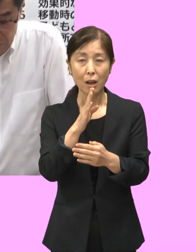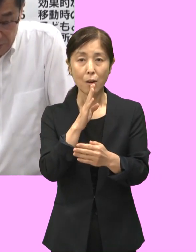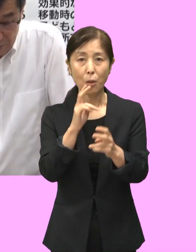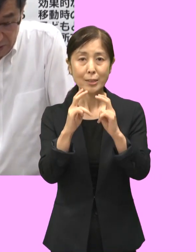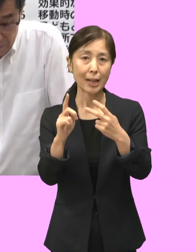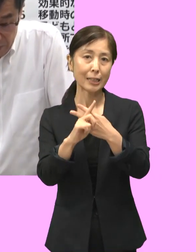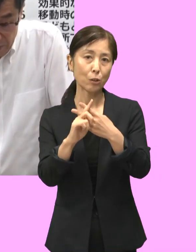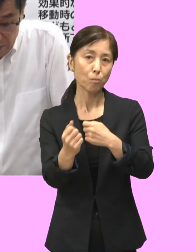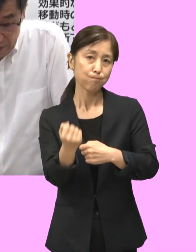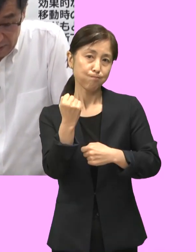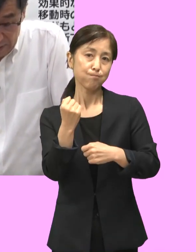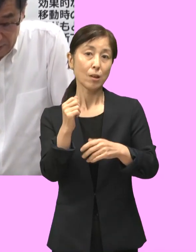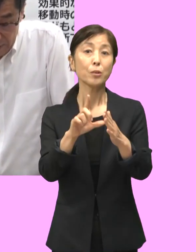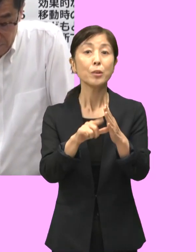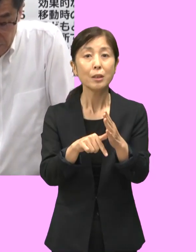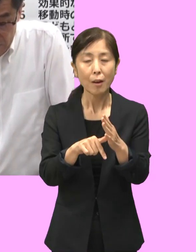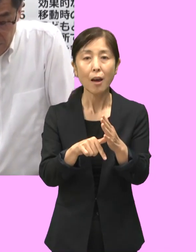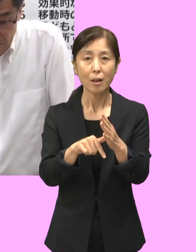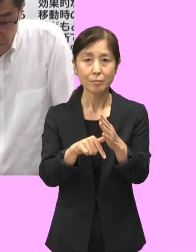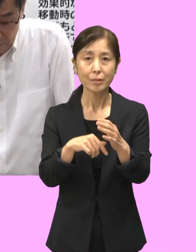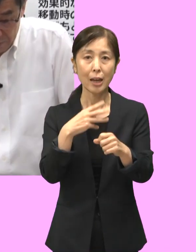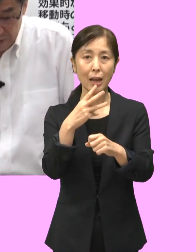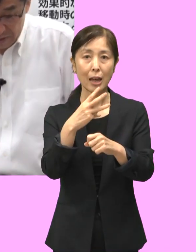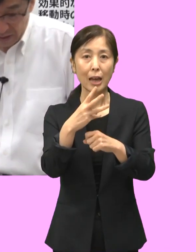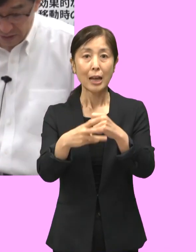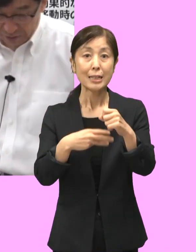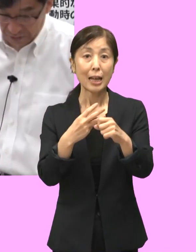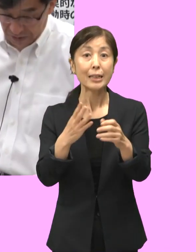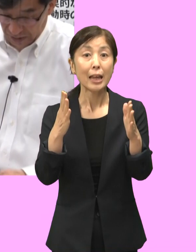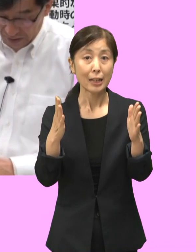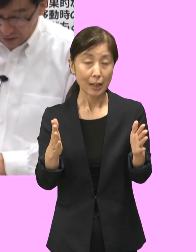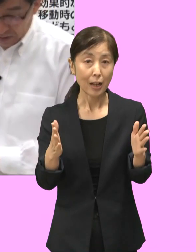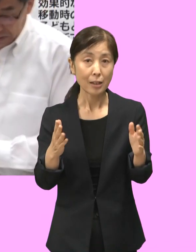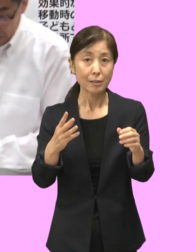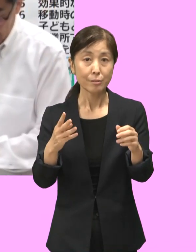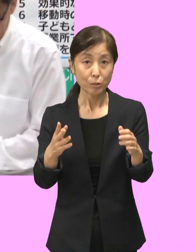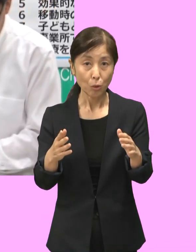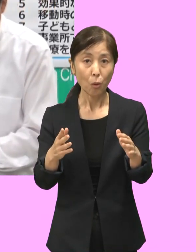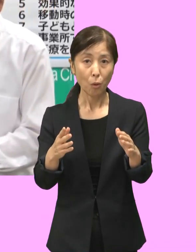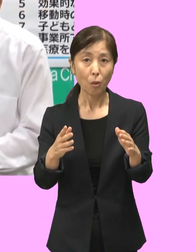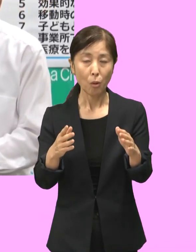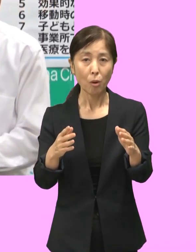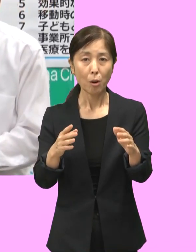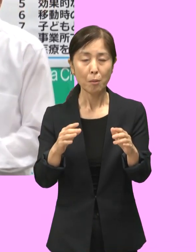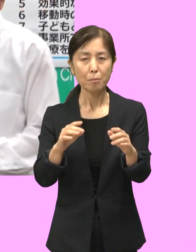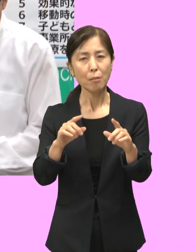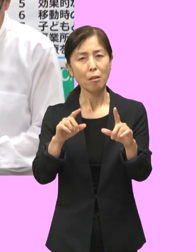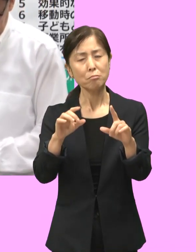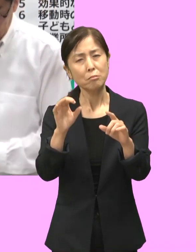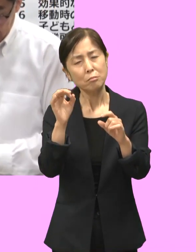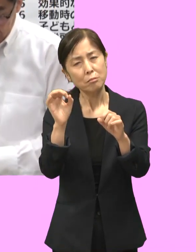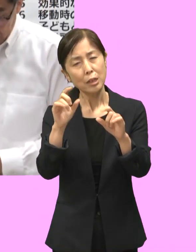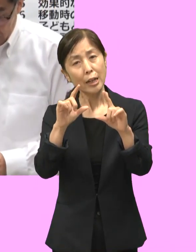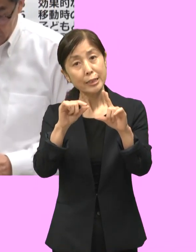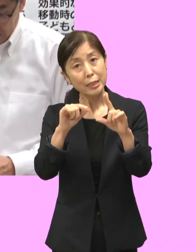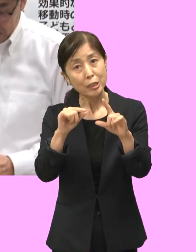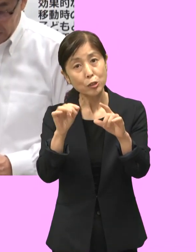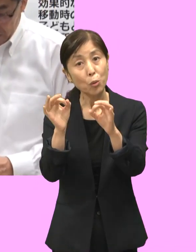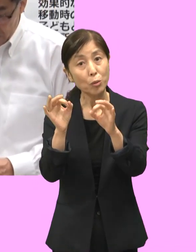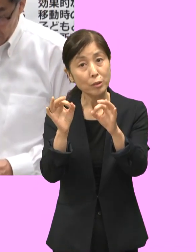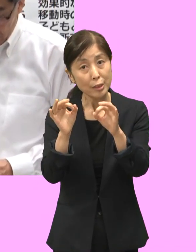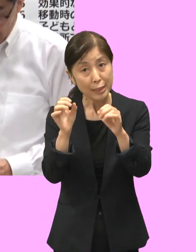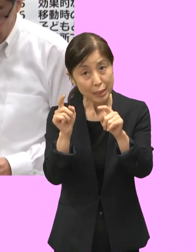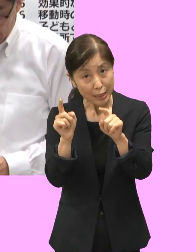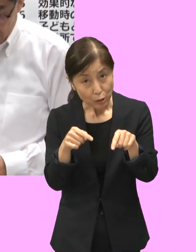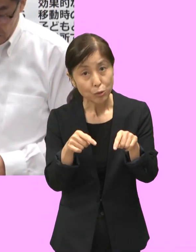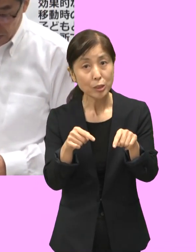化する場合は、3年間の不均一課税といいますか、減免された、減額された